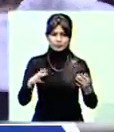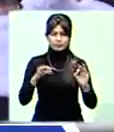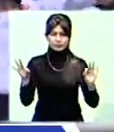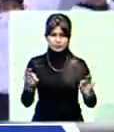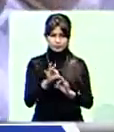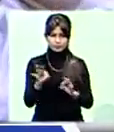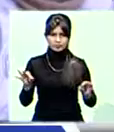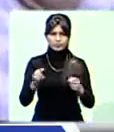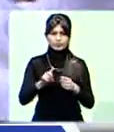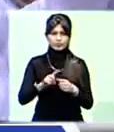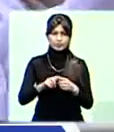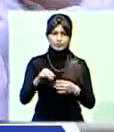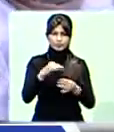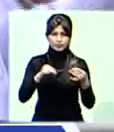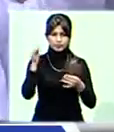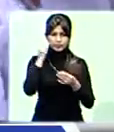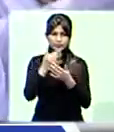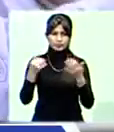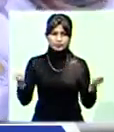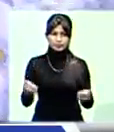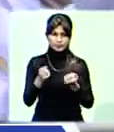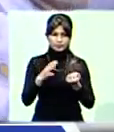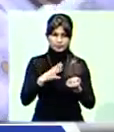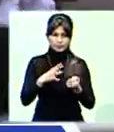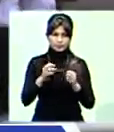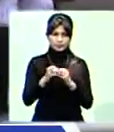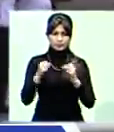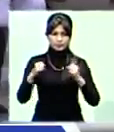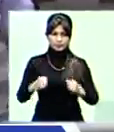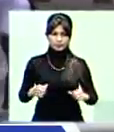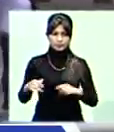президент сайлауын өткізу жөніндегі ұсынысын қызу қолдады. Бұл елдегі тыныштық